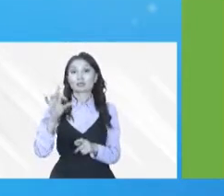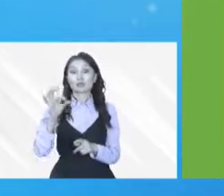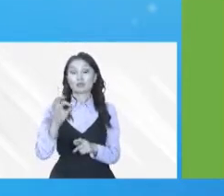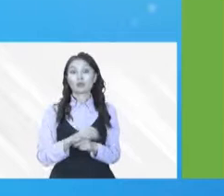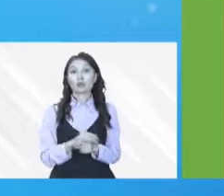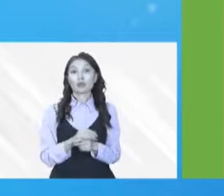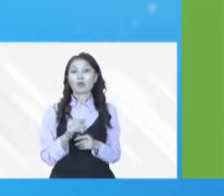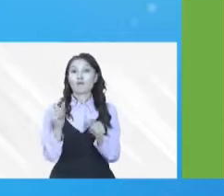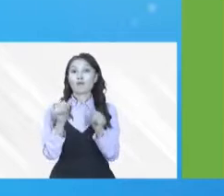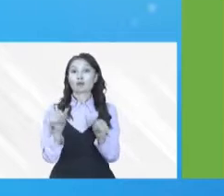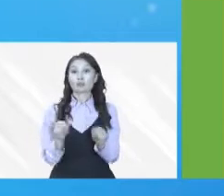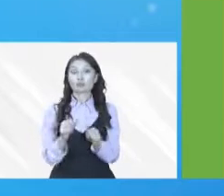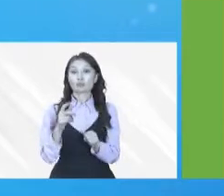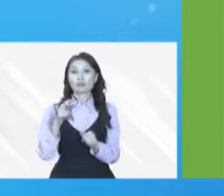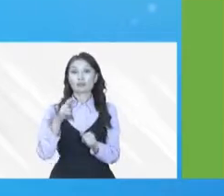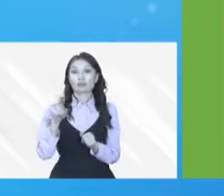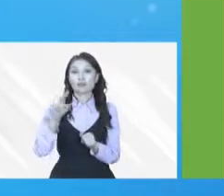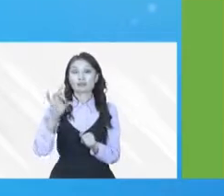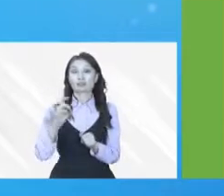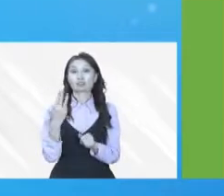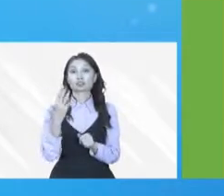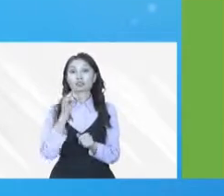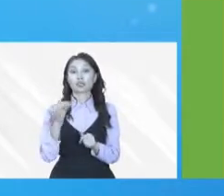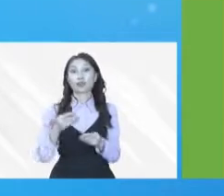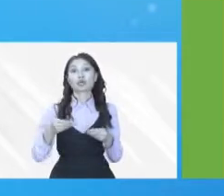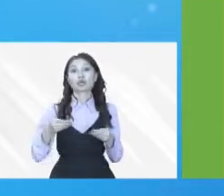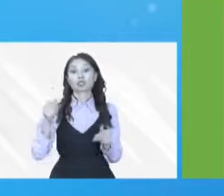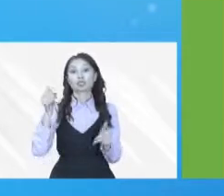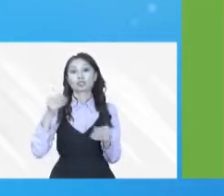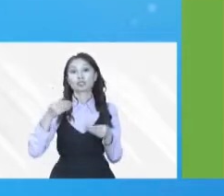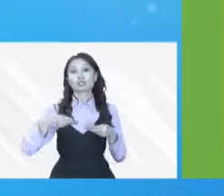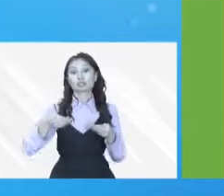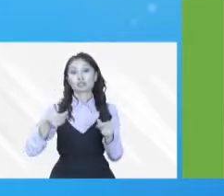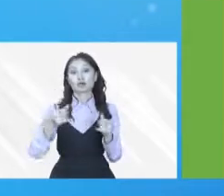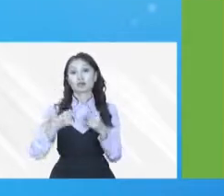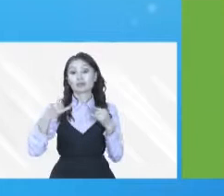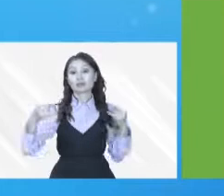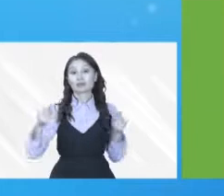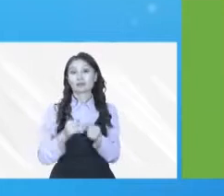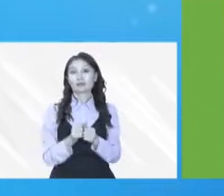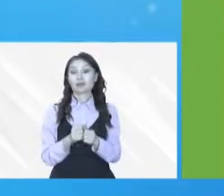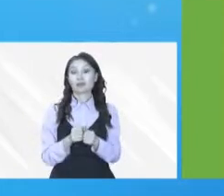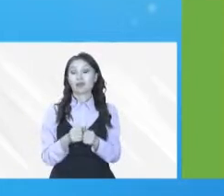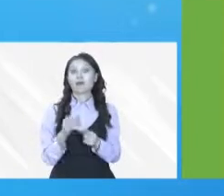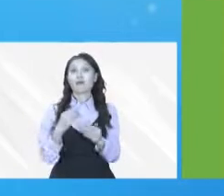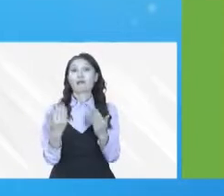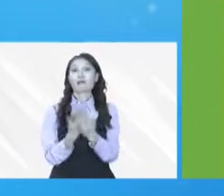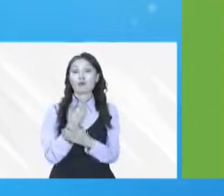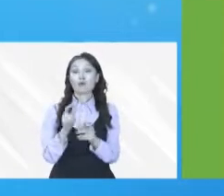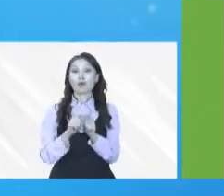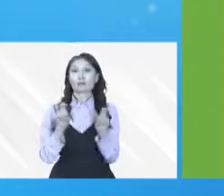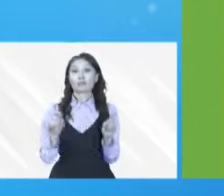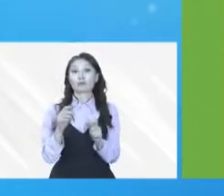оболочки, формируются ядрышки, исчезают нити веретена деления. Во вновь